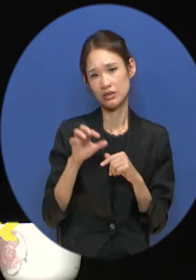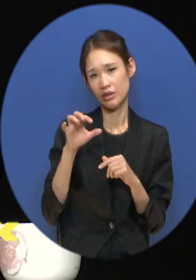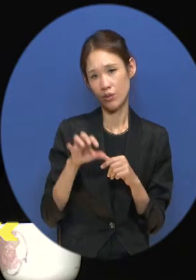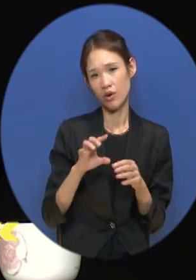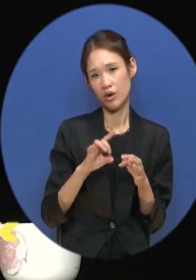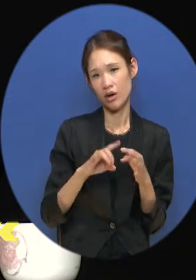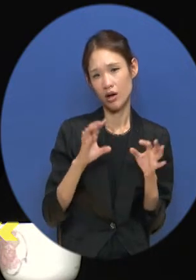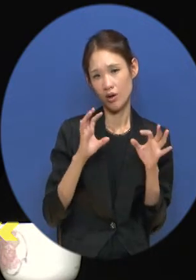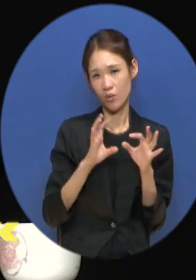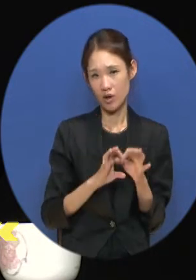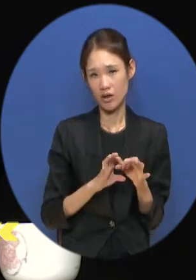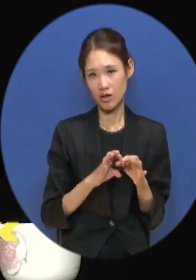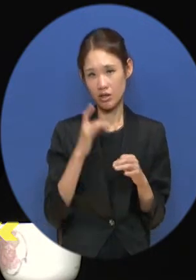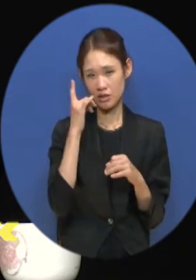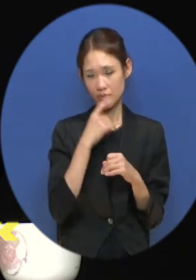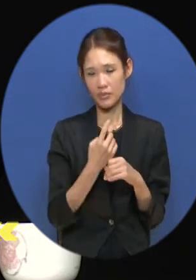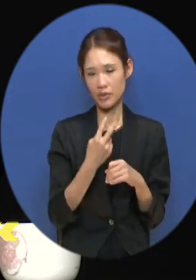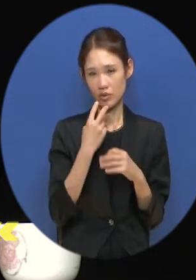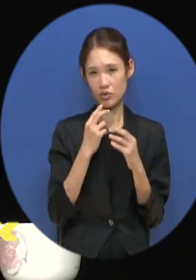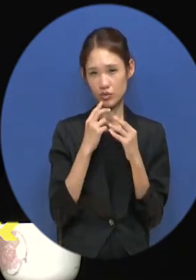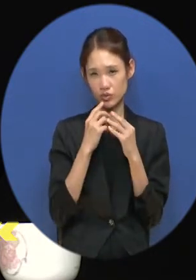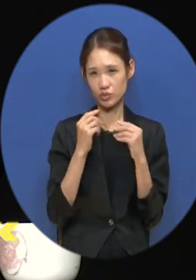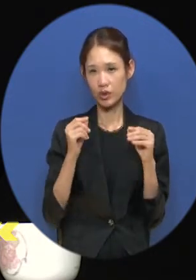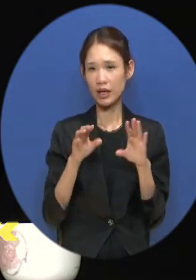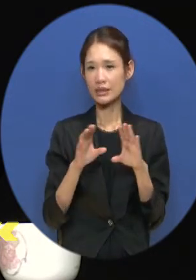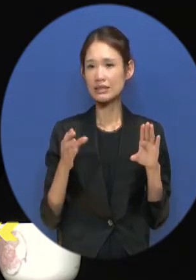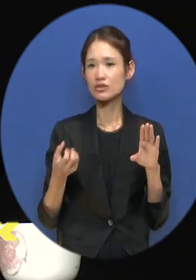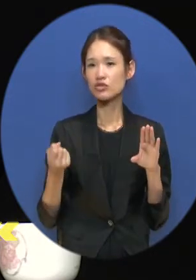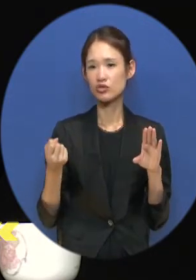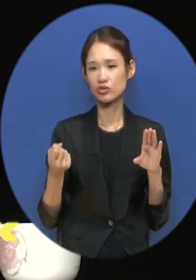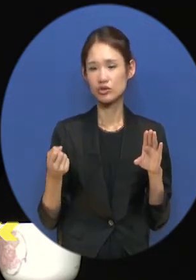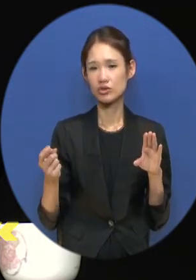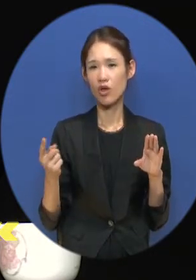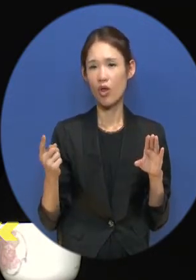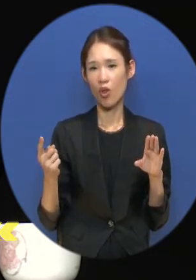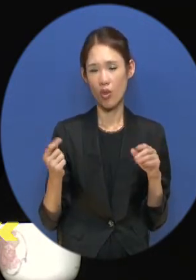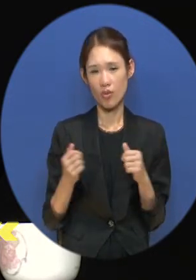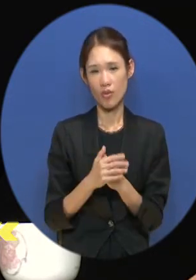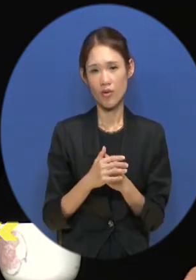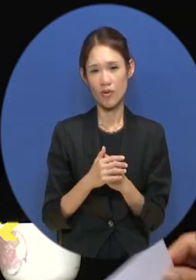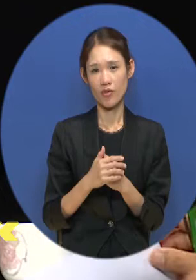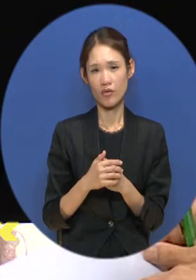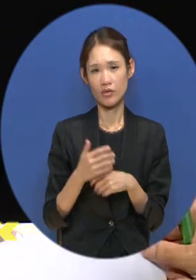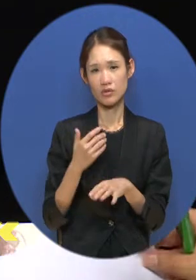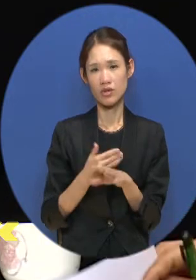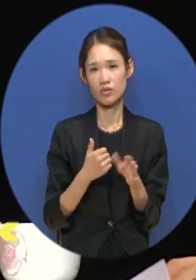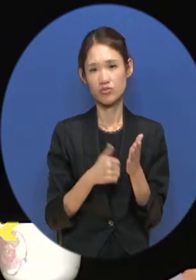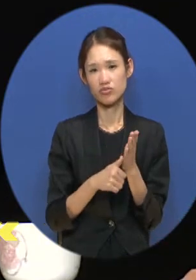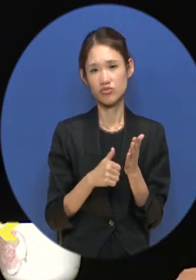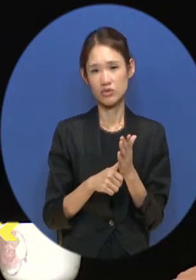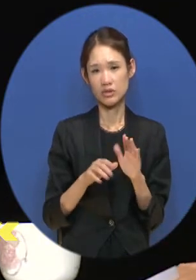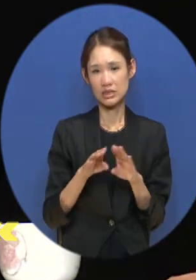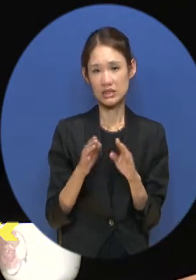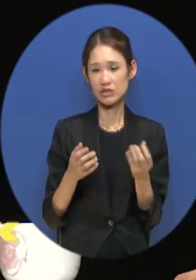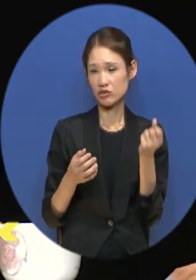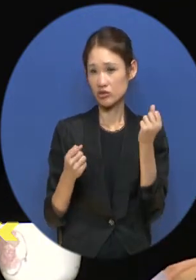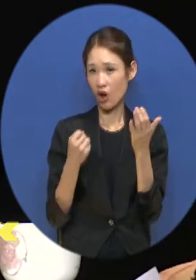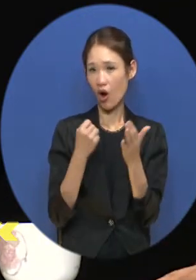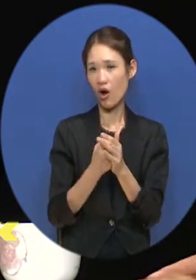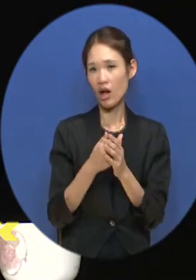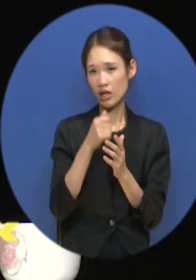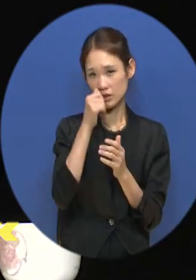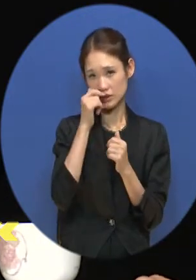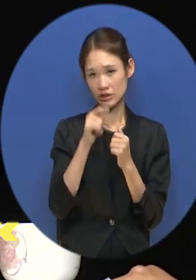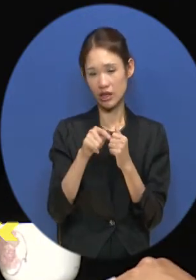지하 생활 공간에 있어서의 미세먼지 기준이 어떤지 또 다른 물질에 대해서도 기준이 정해져 있는